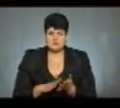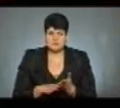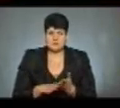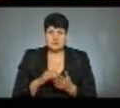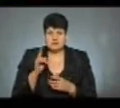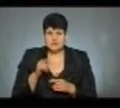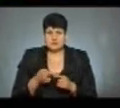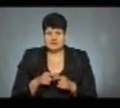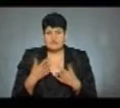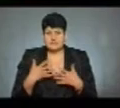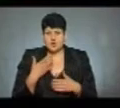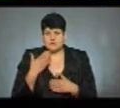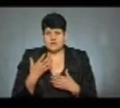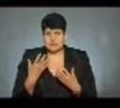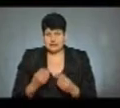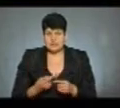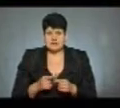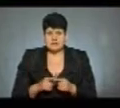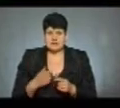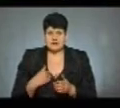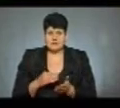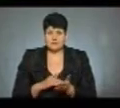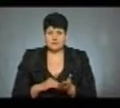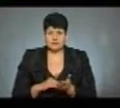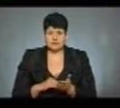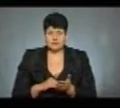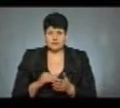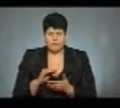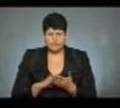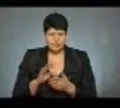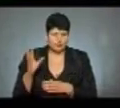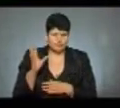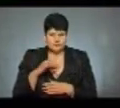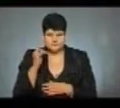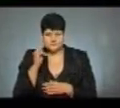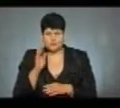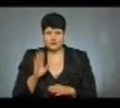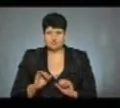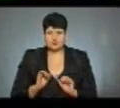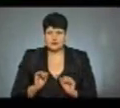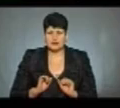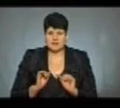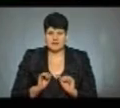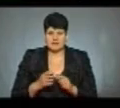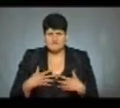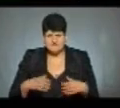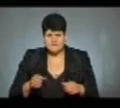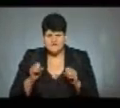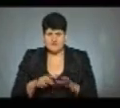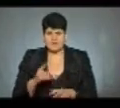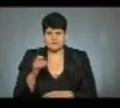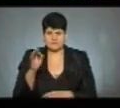вже останній день. Перш за все, це я повторю всі пройдені матеріали і буду старатись викластись на всі